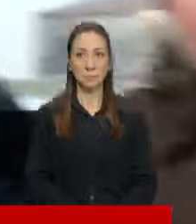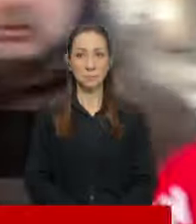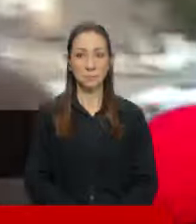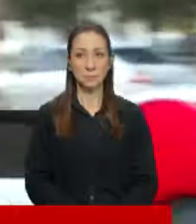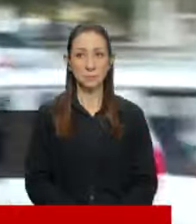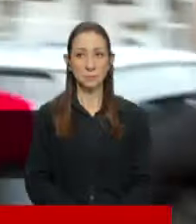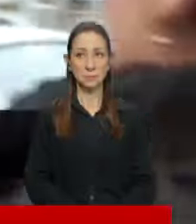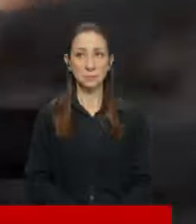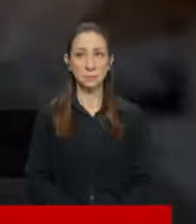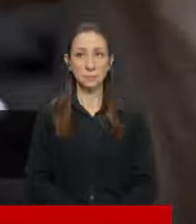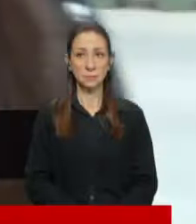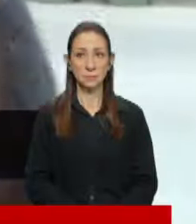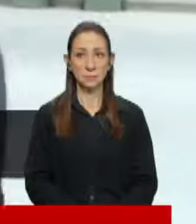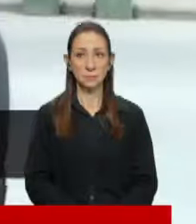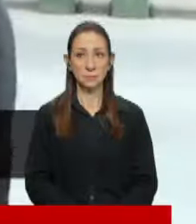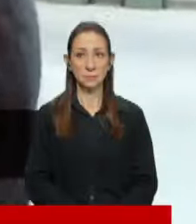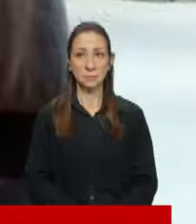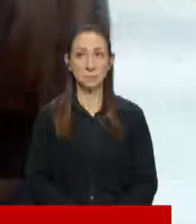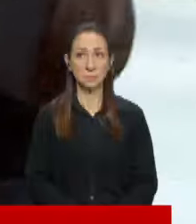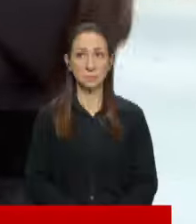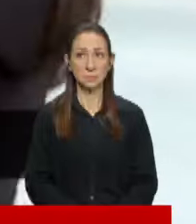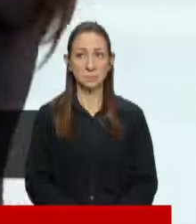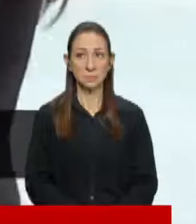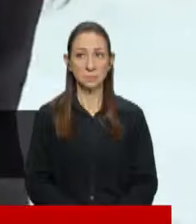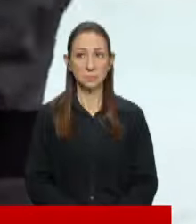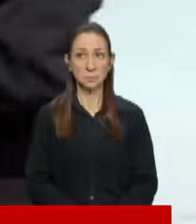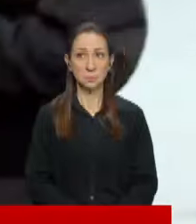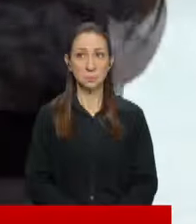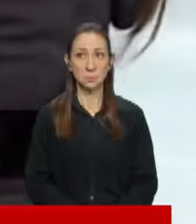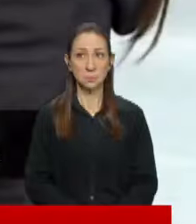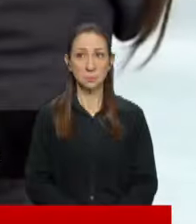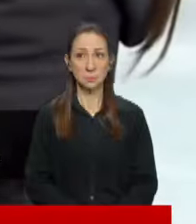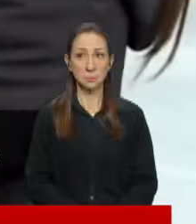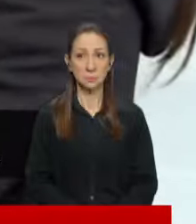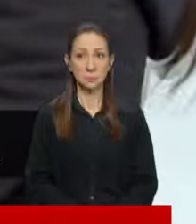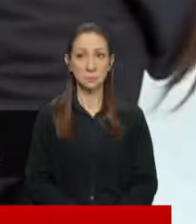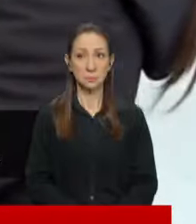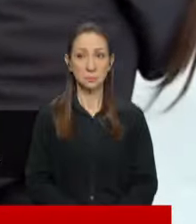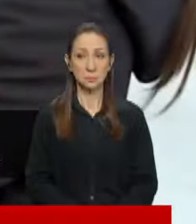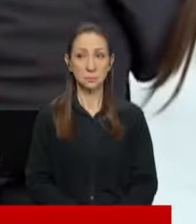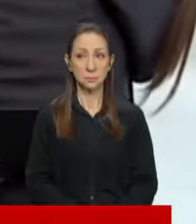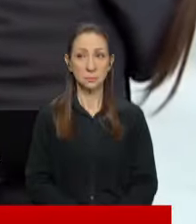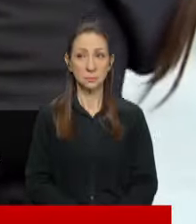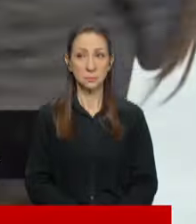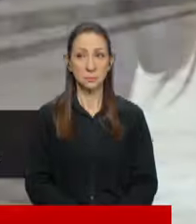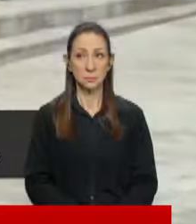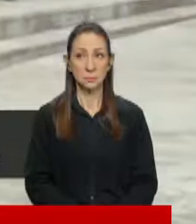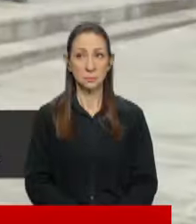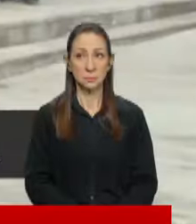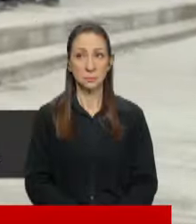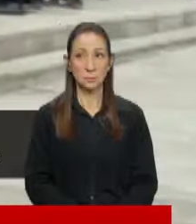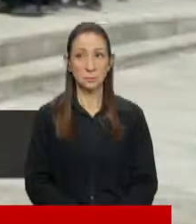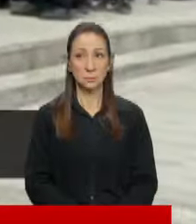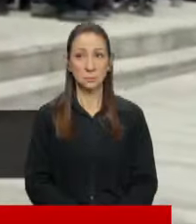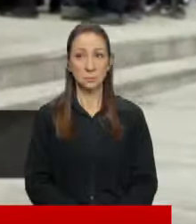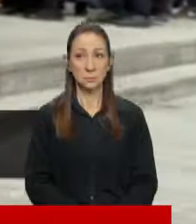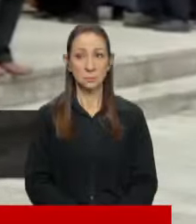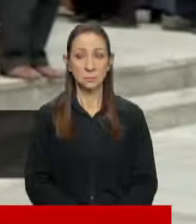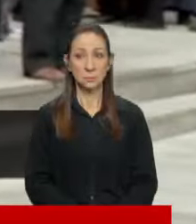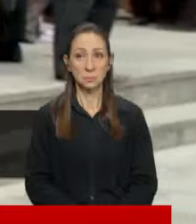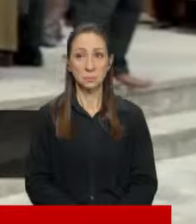Efendim geç mi kaldınız? Vallahi geç kaldık. Sabah namazını kıldık, yola düştük. Hakkı reva mı? Sabahtan kalkan şükret,